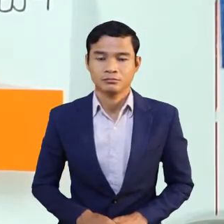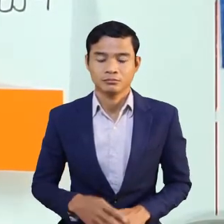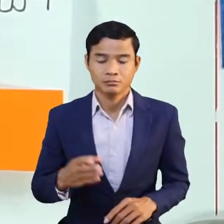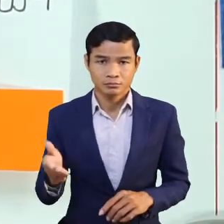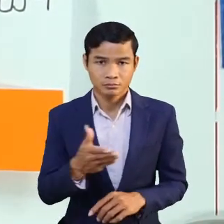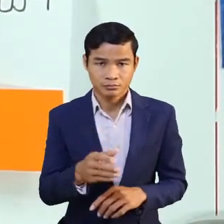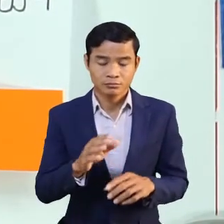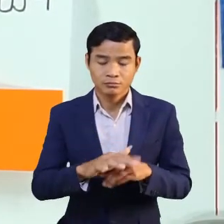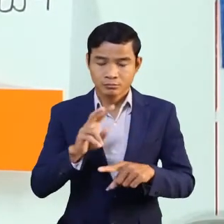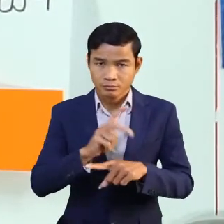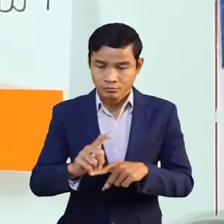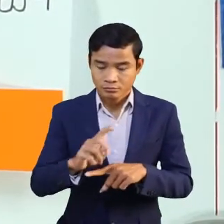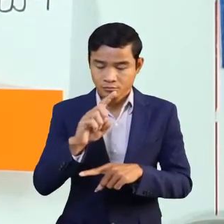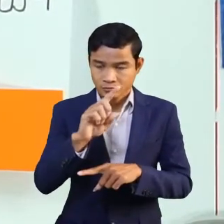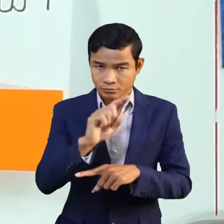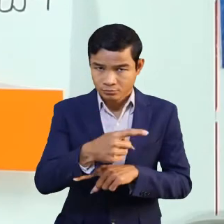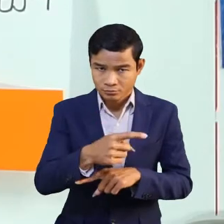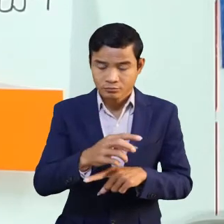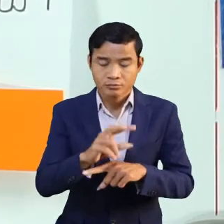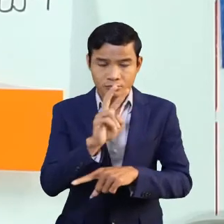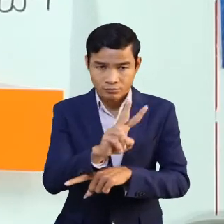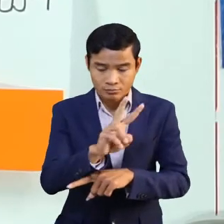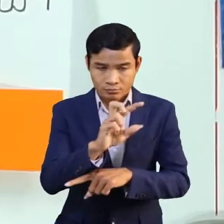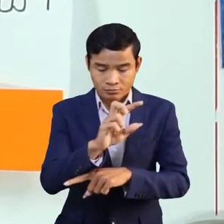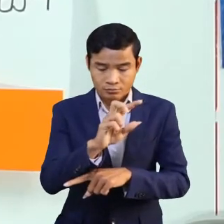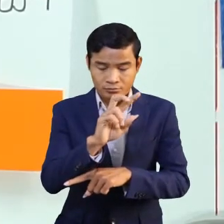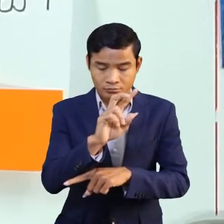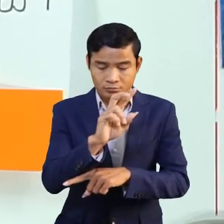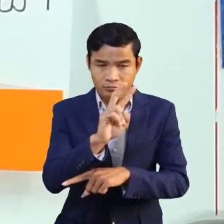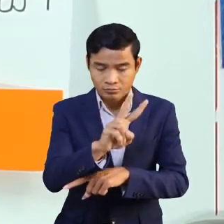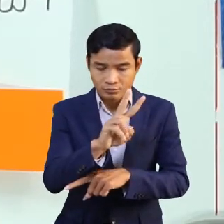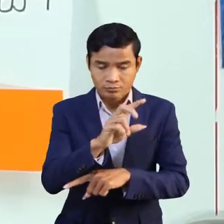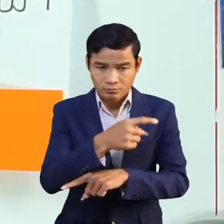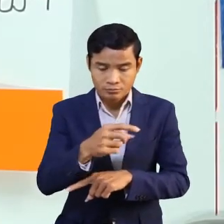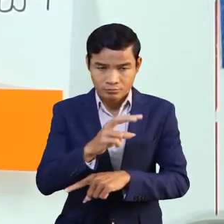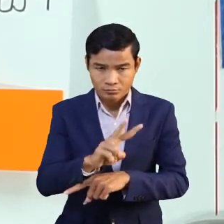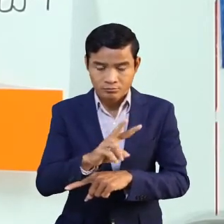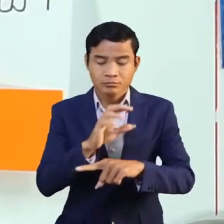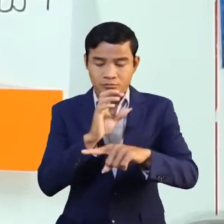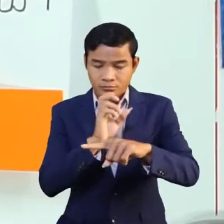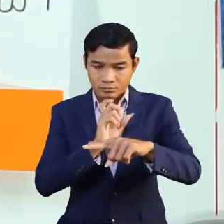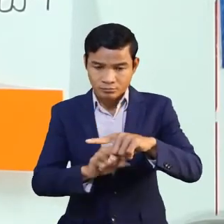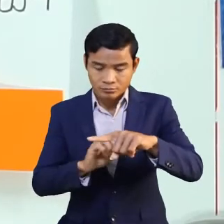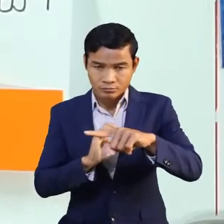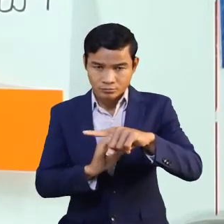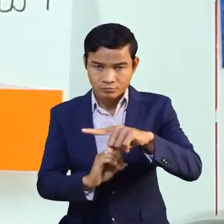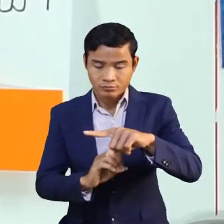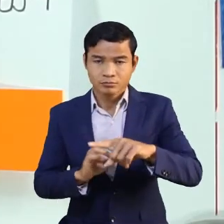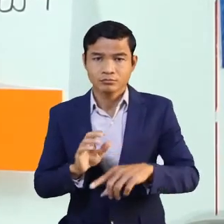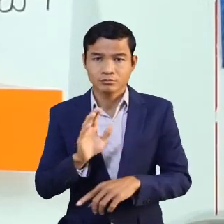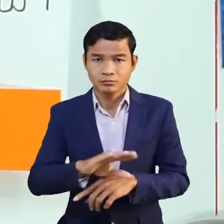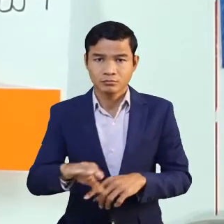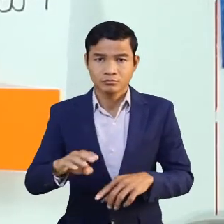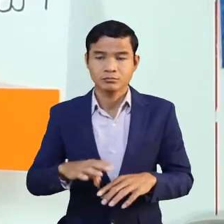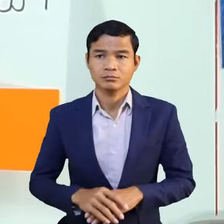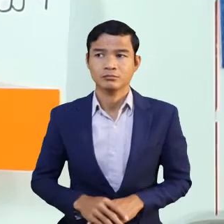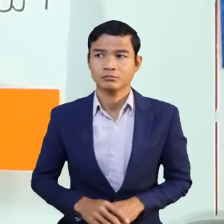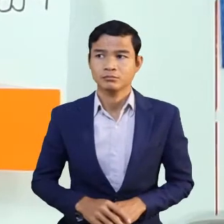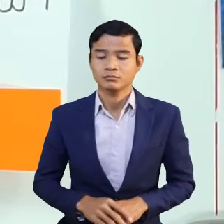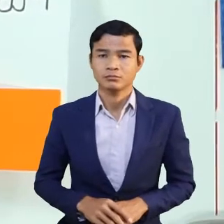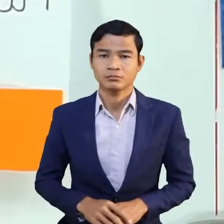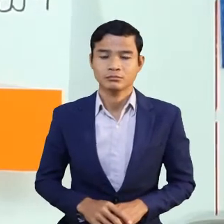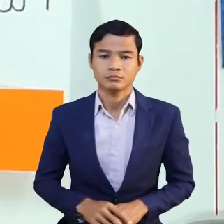តាអញ្ចឹងនៅខ្ទង់ពាន់ចា2ដក2នៅសល់សល់0យើងសរសេរលេខលេខ0ណាកូន